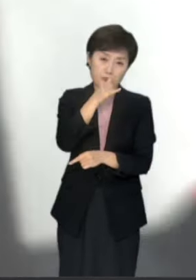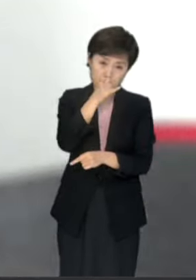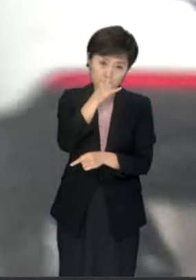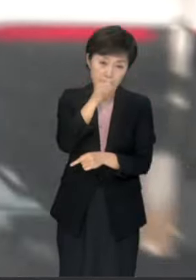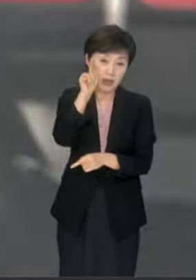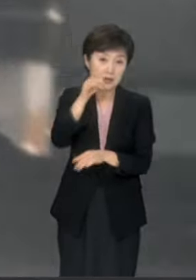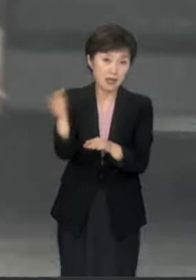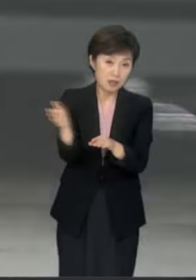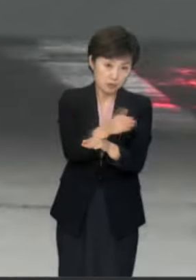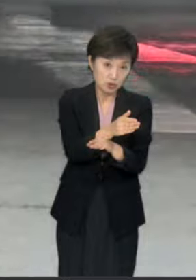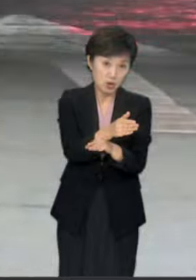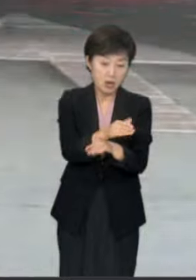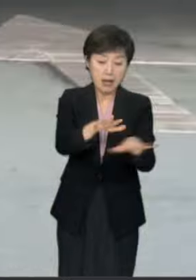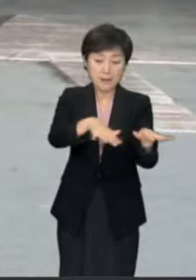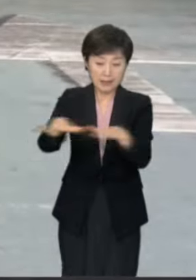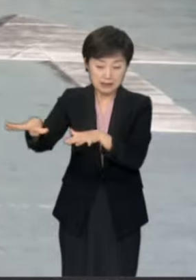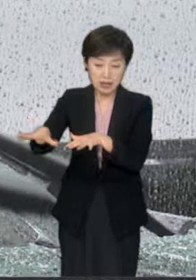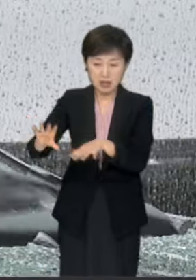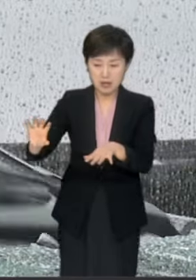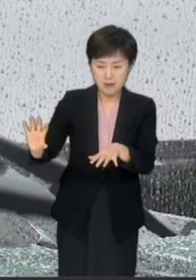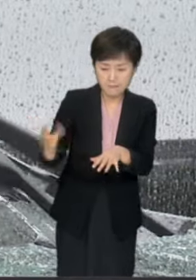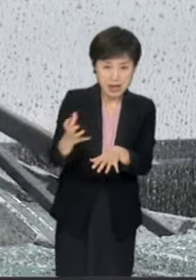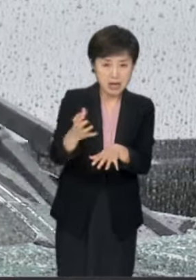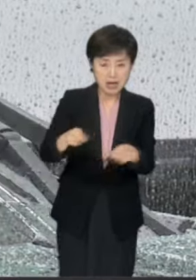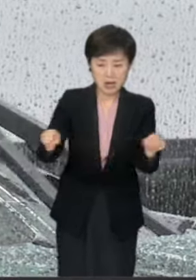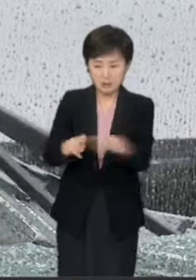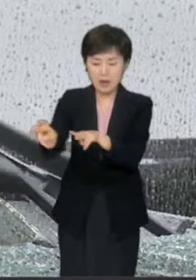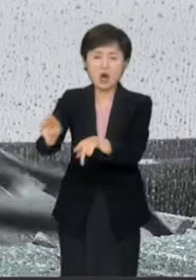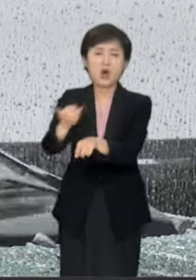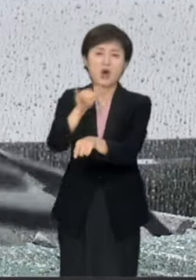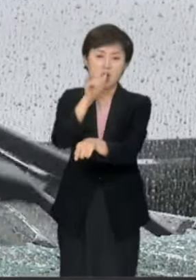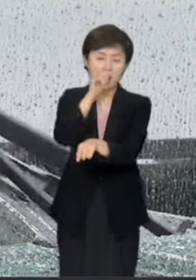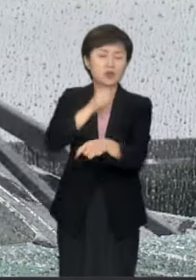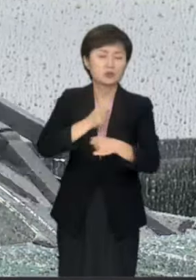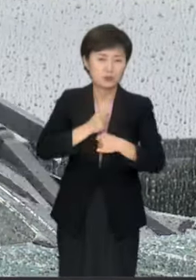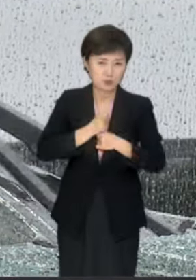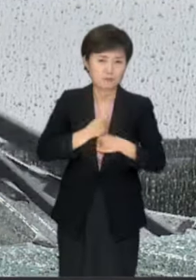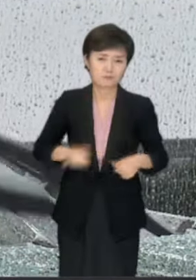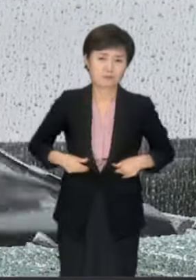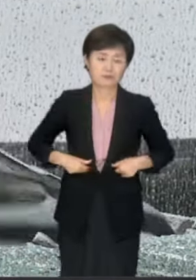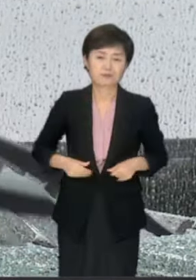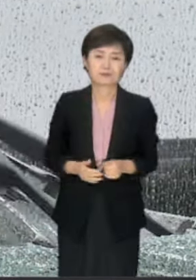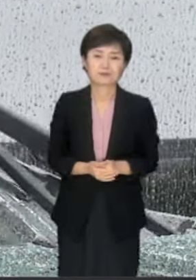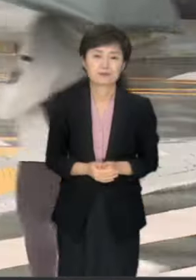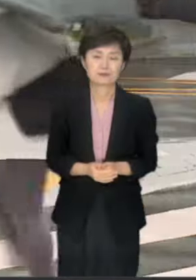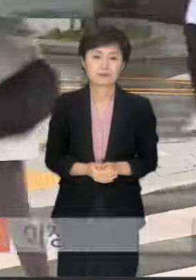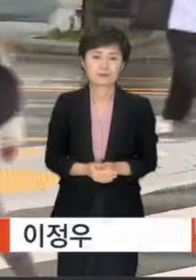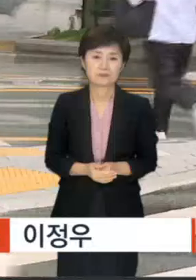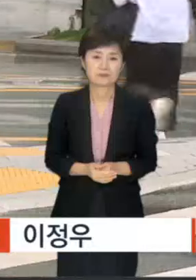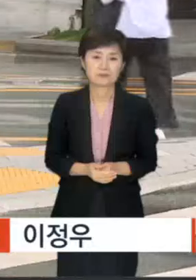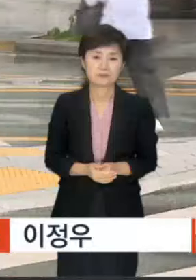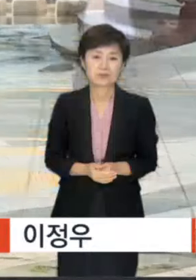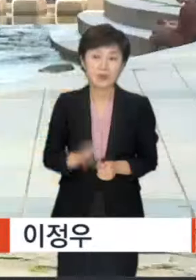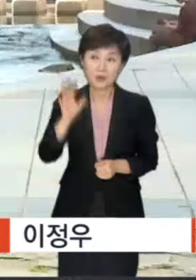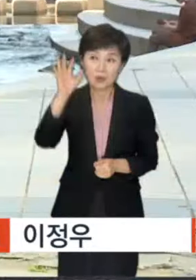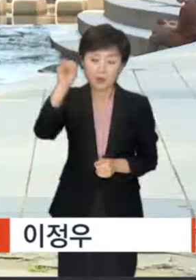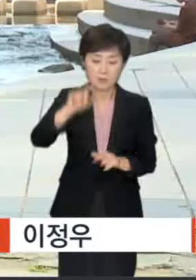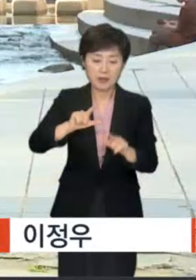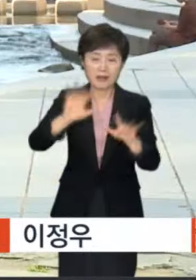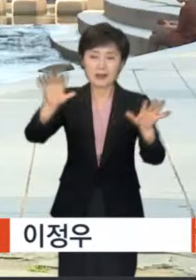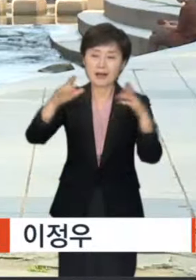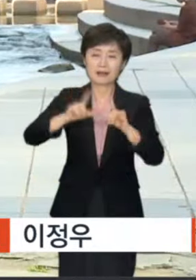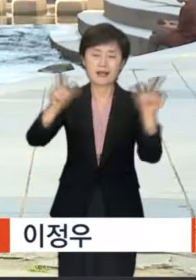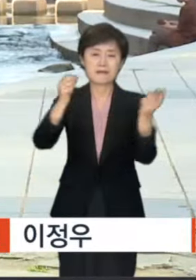또 내일부터 모레까지 해상에는 돌풍과 함께 벼락이 치는 곳이 있겠습니다. 남은 한 주 완연한 가을